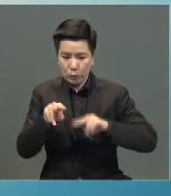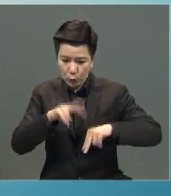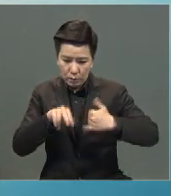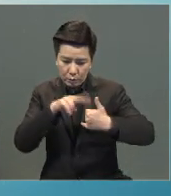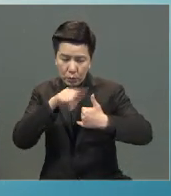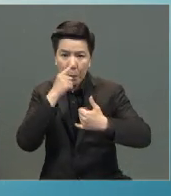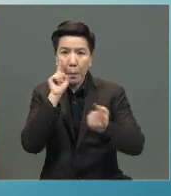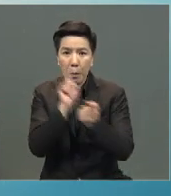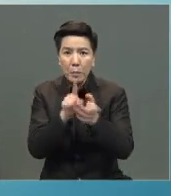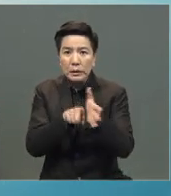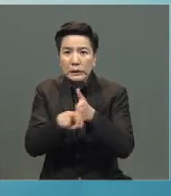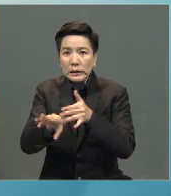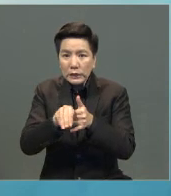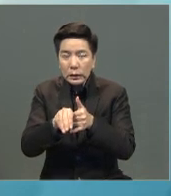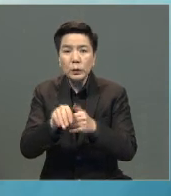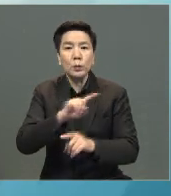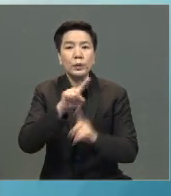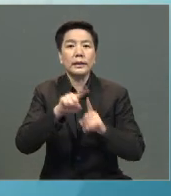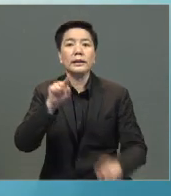พฤษภาคมพักในโรงแรมในกรุงเทพนะครับผลตรวจพบเชื้อวันที่26